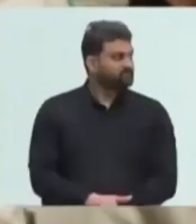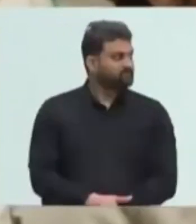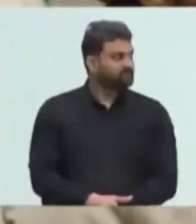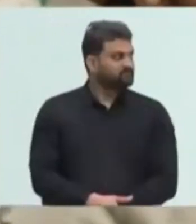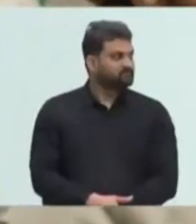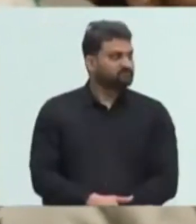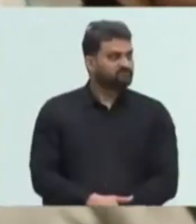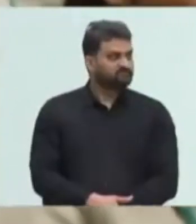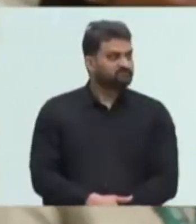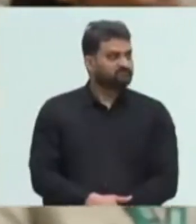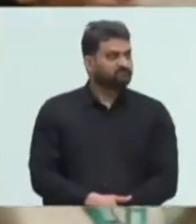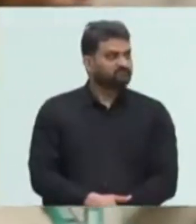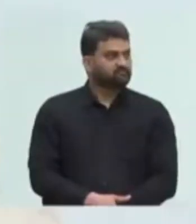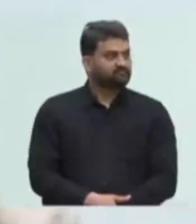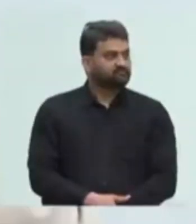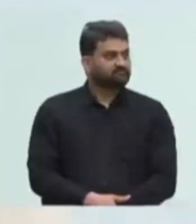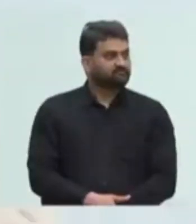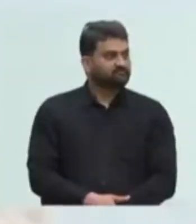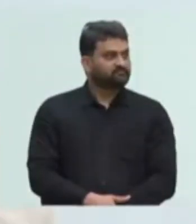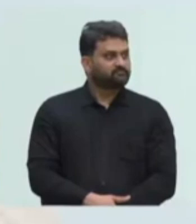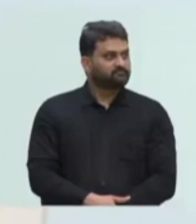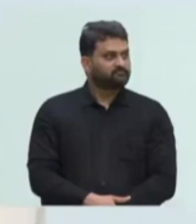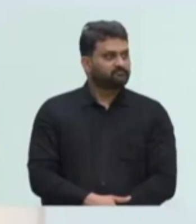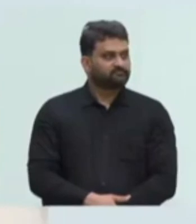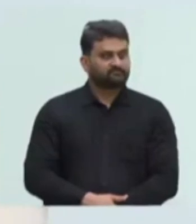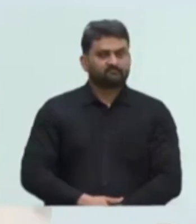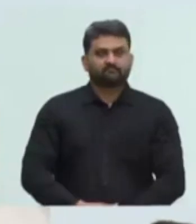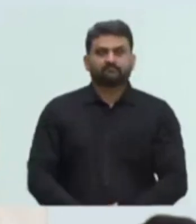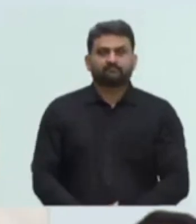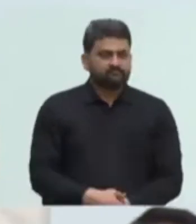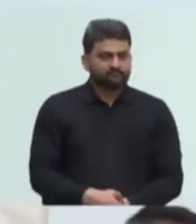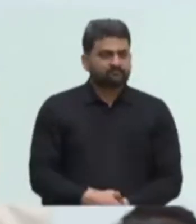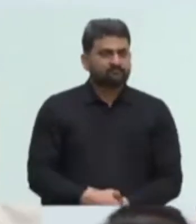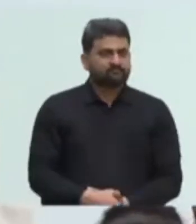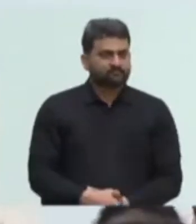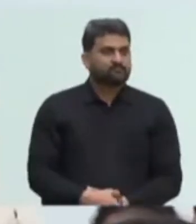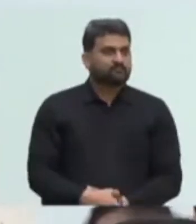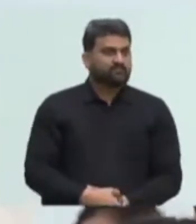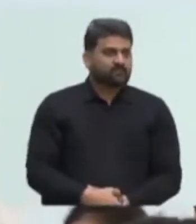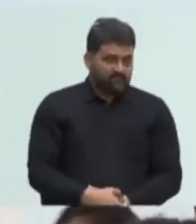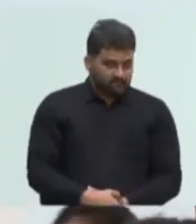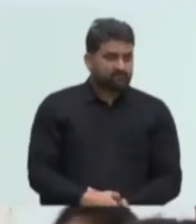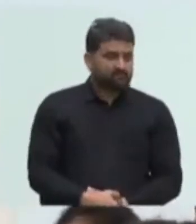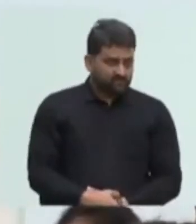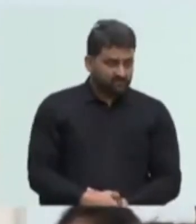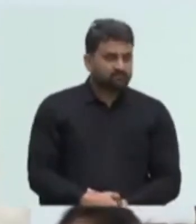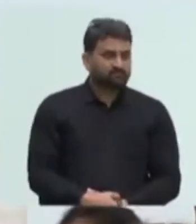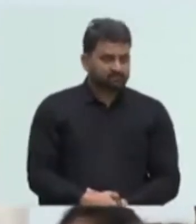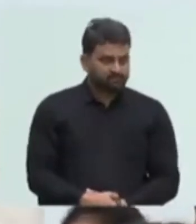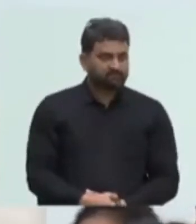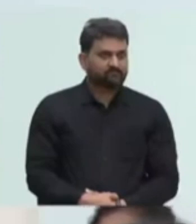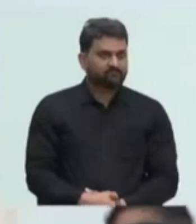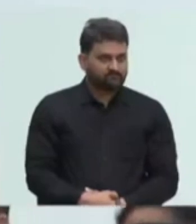क्या अनुभव अजहर के पहले खेलता था 1997 छह तो